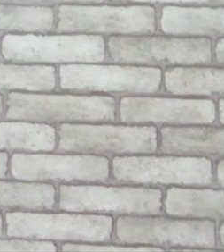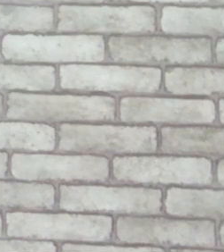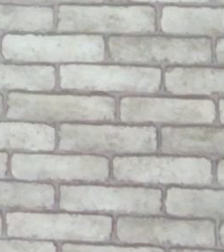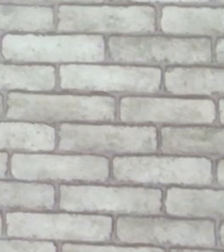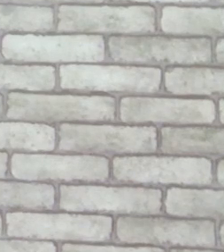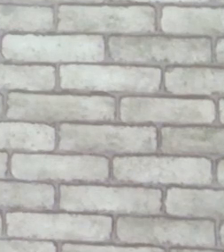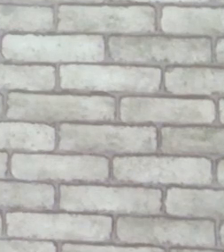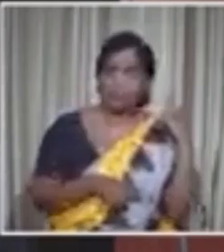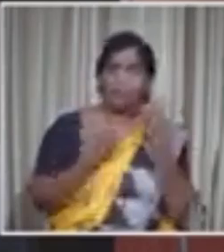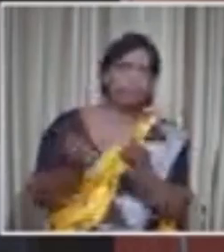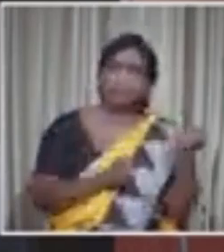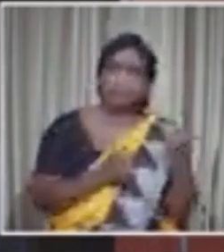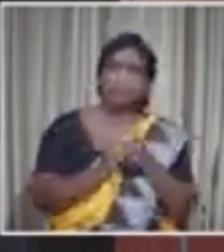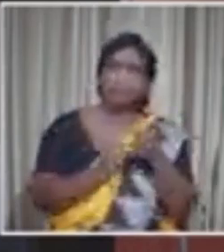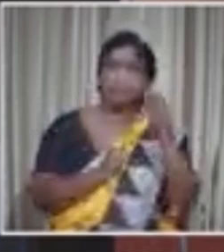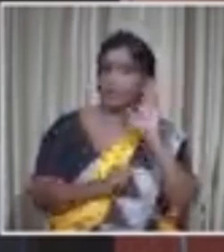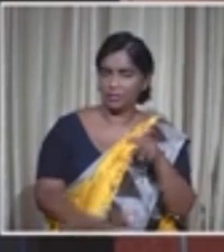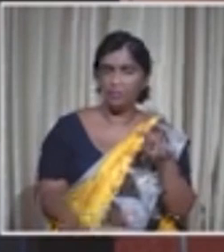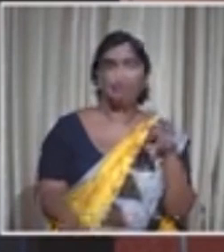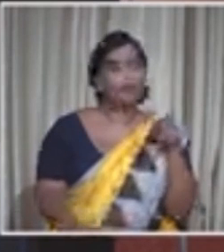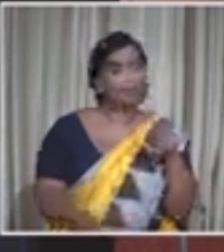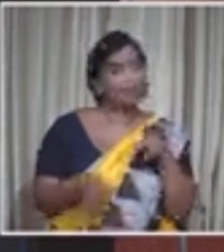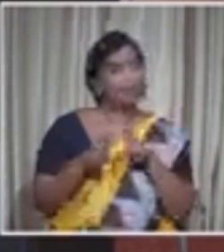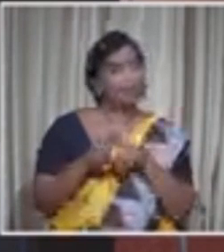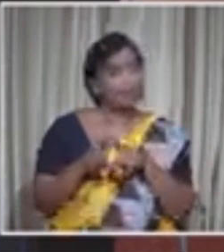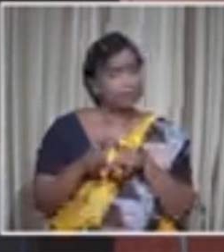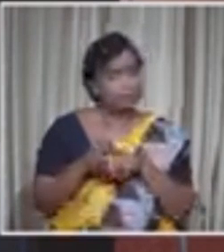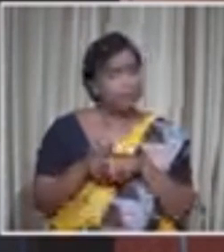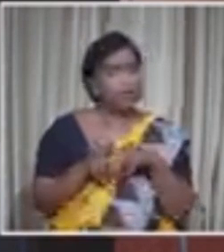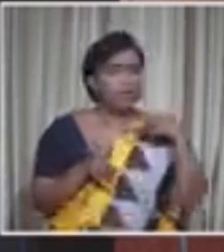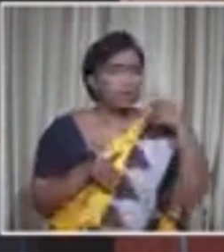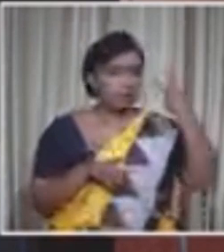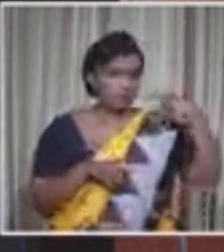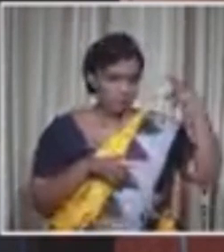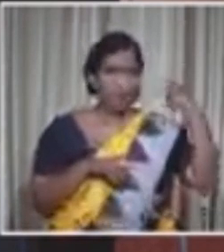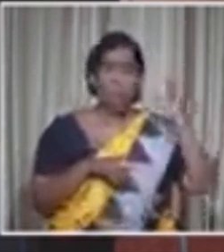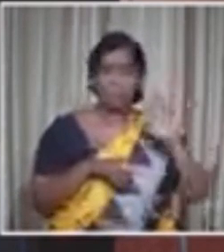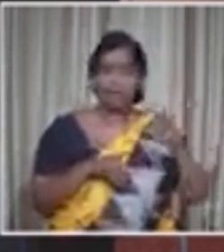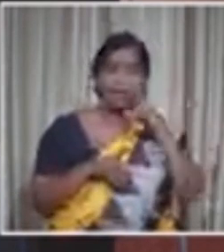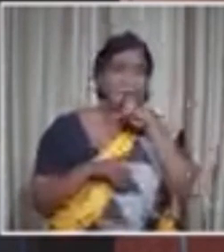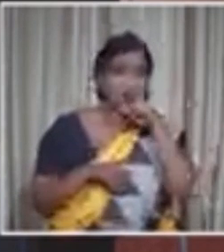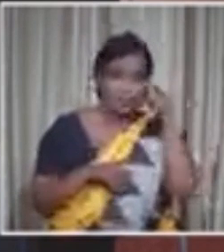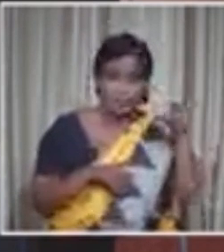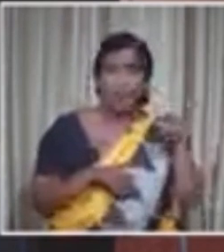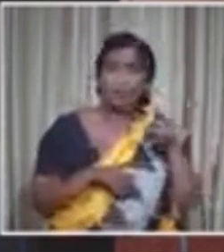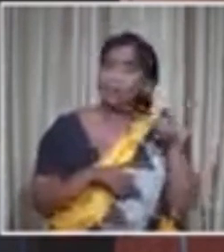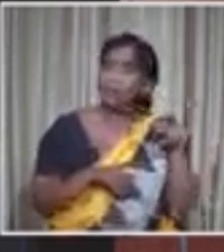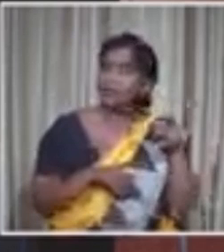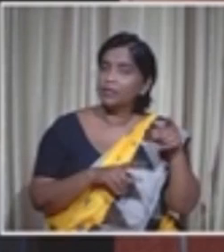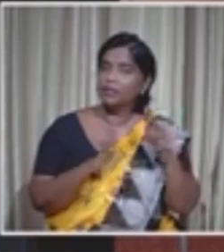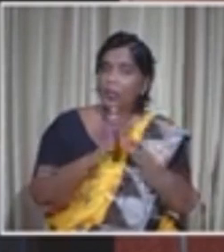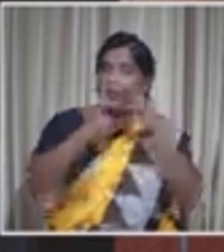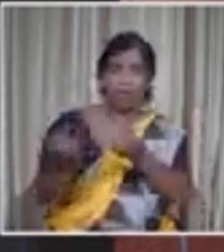செஞ்சிருக்காங்க அப்படின்னு சொல்லிட்டு இதை சொன்னாரு. இரண்டு நாட்களுக்கு முதல் கிளிநொச்சி உருத்திரபுரம் சிவன் கோயில் வளாகத்திற்குள் நுழைந்த ஒரு வாகனத்திலே